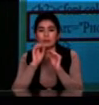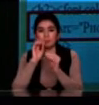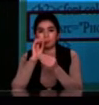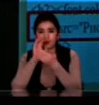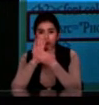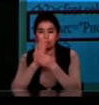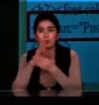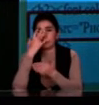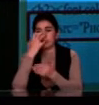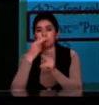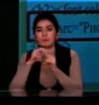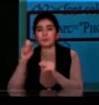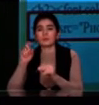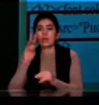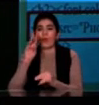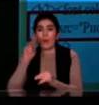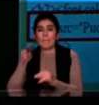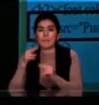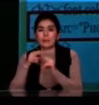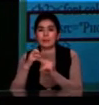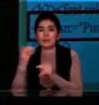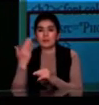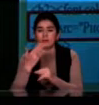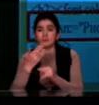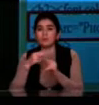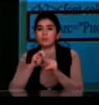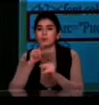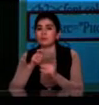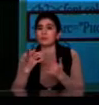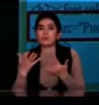текста на веб-странице. Здесь, в